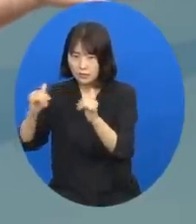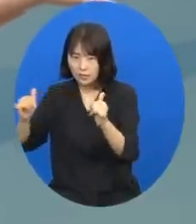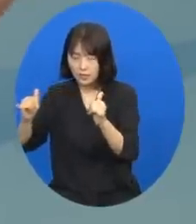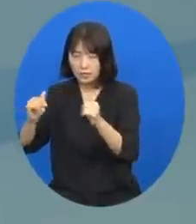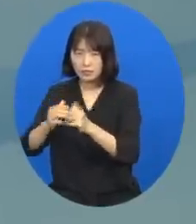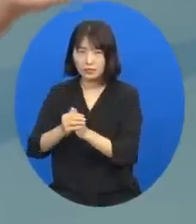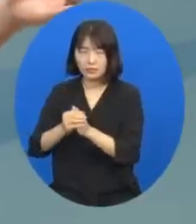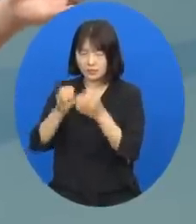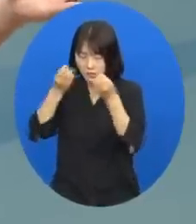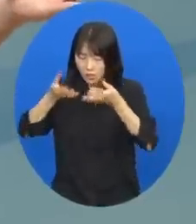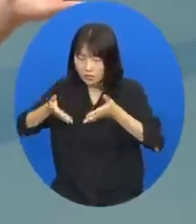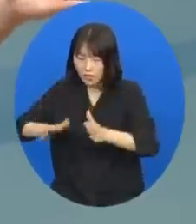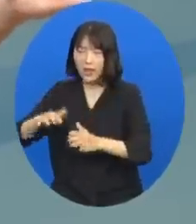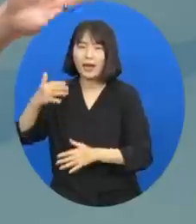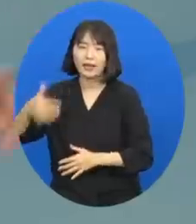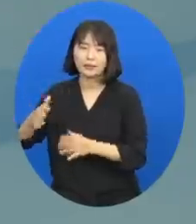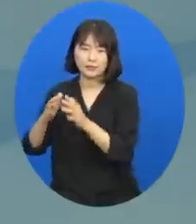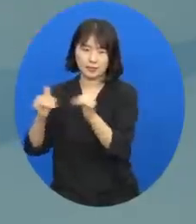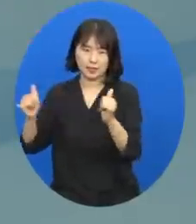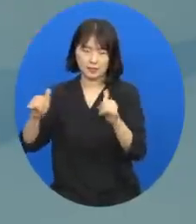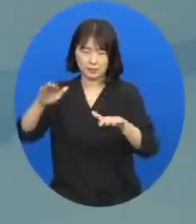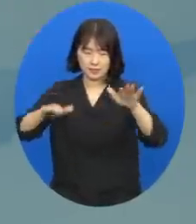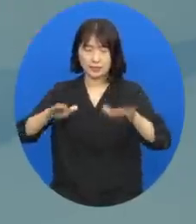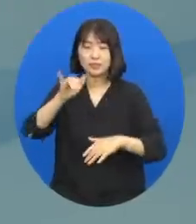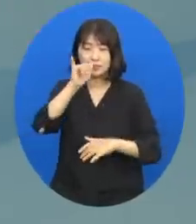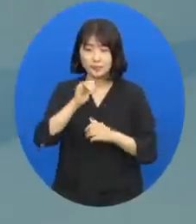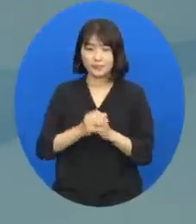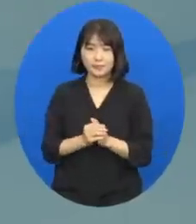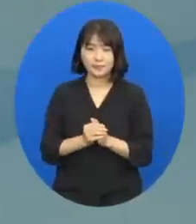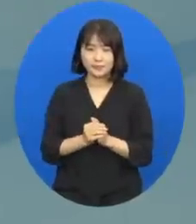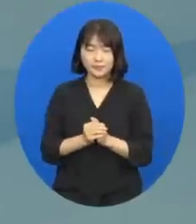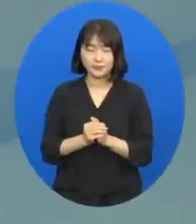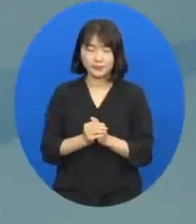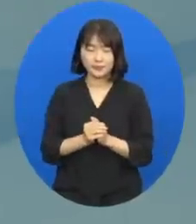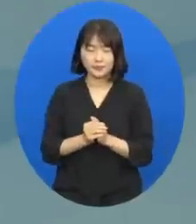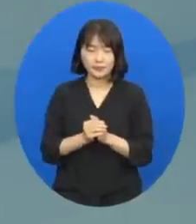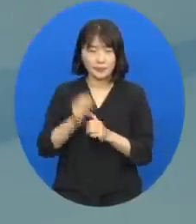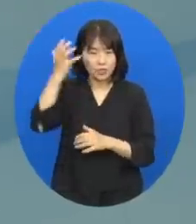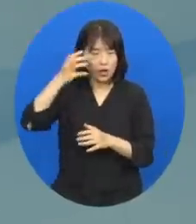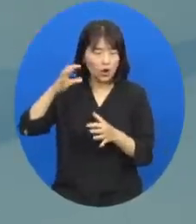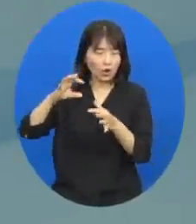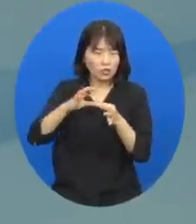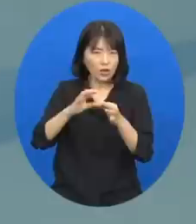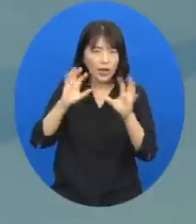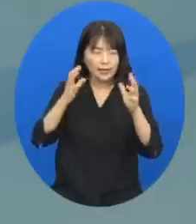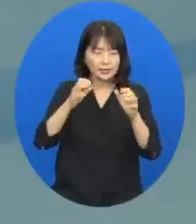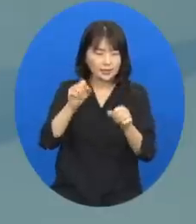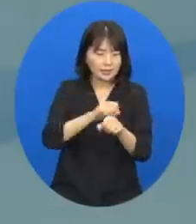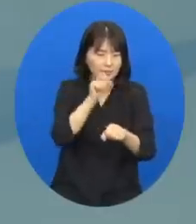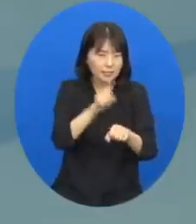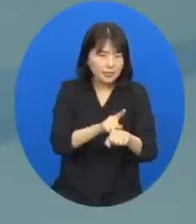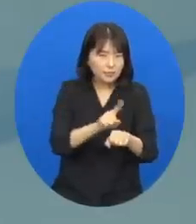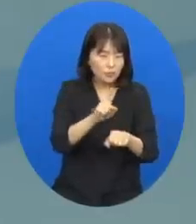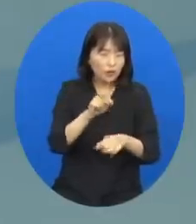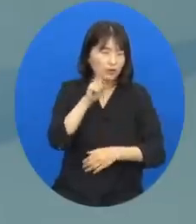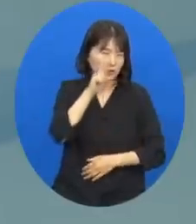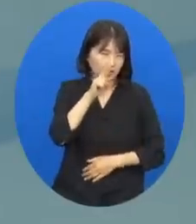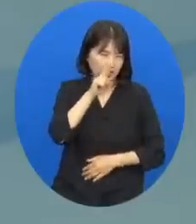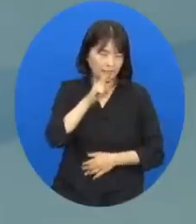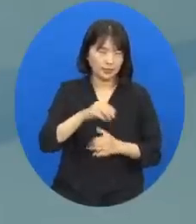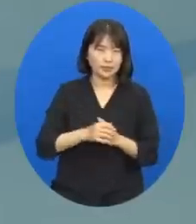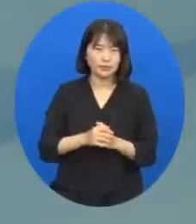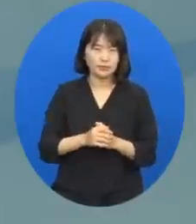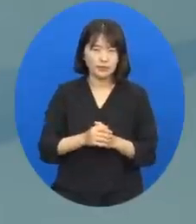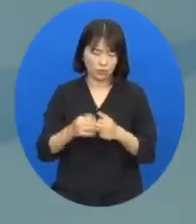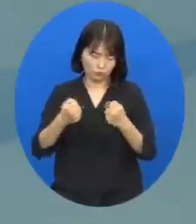말하죠 그 차이를 두고 있어요 그래서 이 영석은 아이들의 특징은 시기심 입니다 그룹 분쟁이 있어요